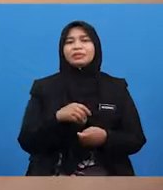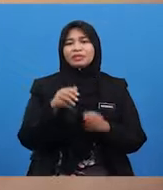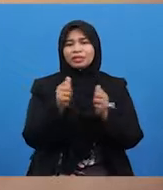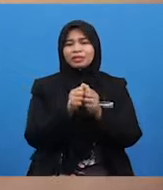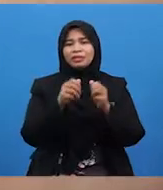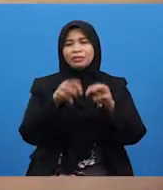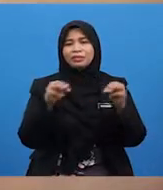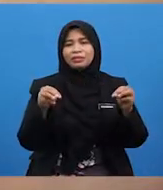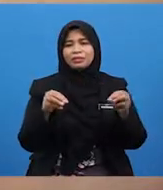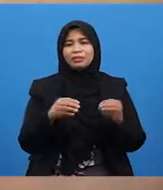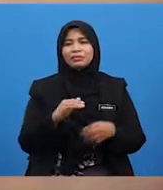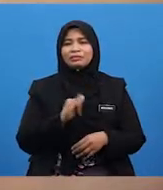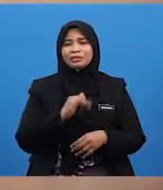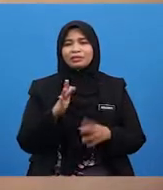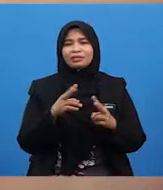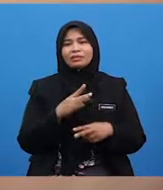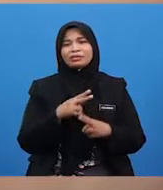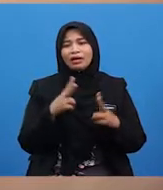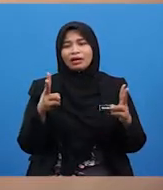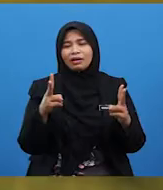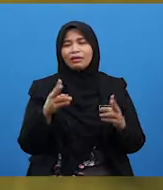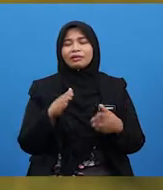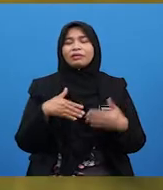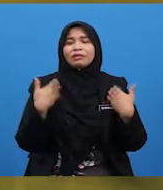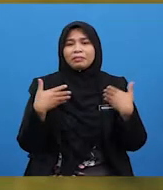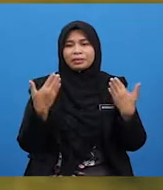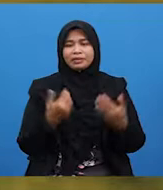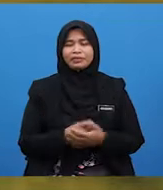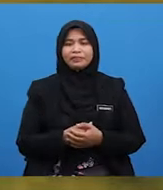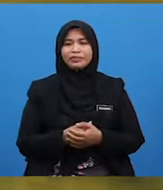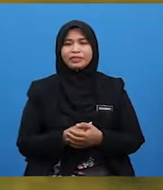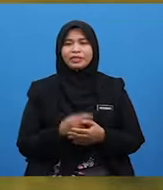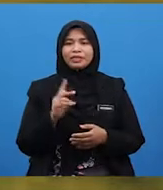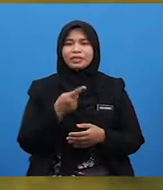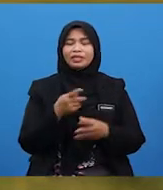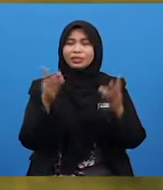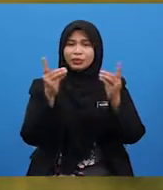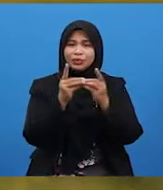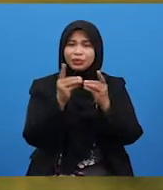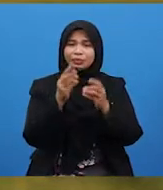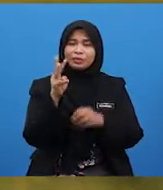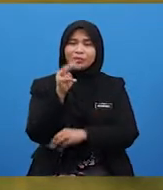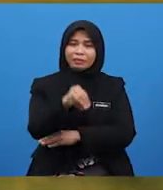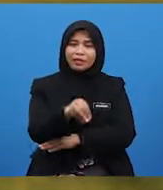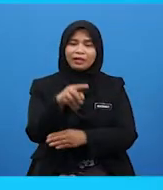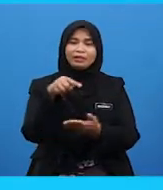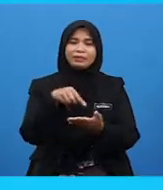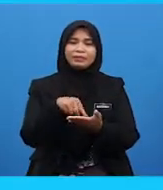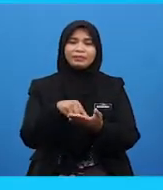Sasi. Saya berasa sangat gembira. Baik, Encik Kamal. Kita berjumpa malam nanti ya. Terima